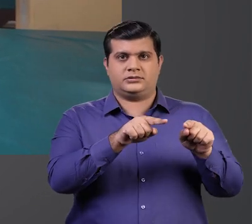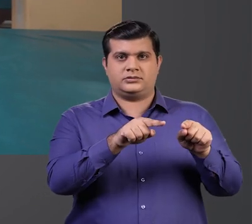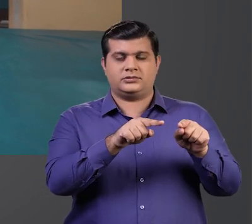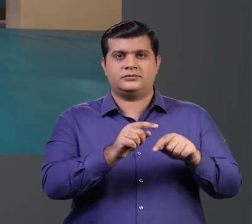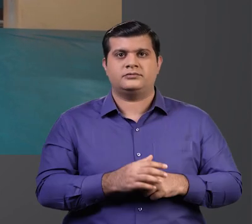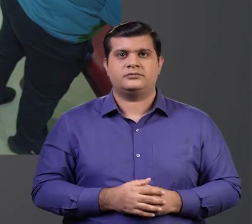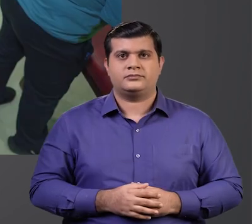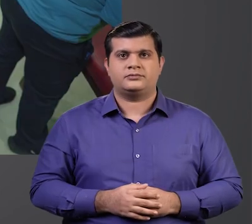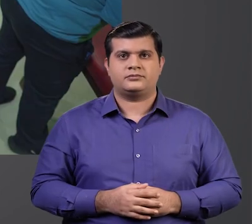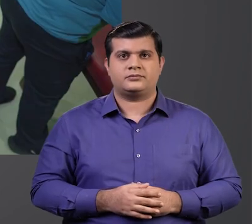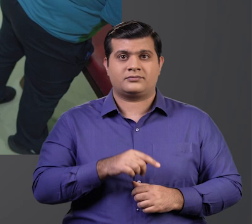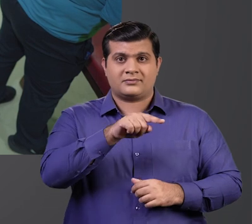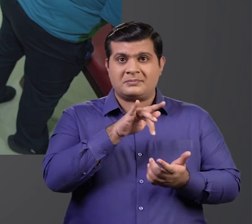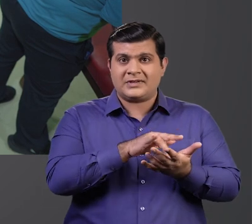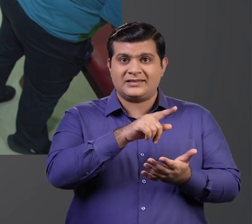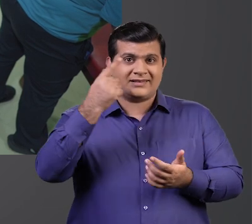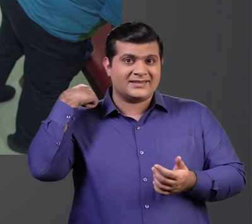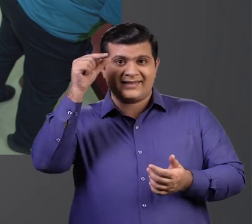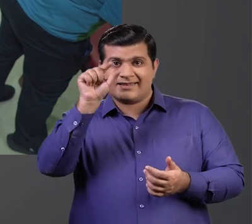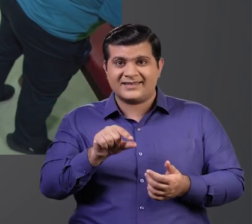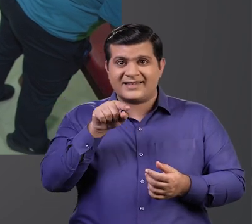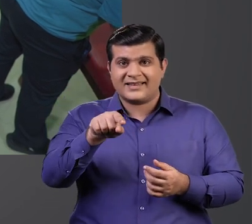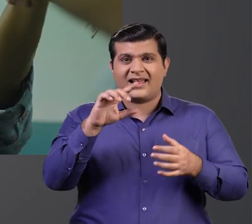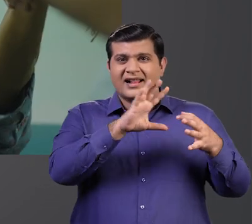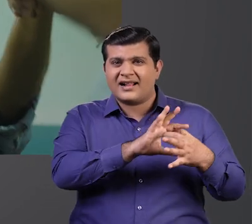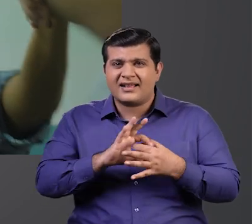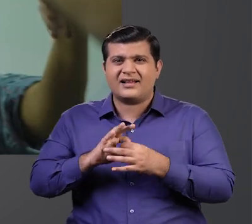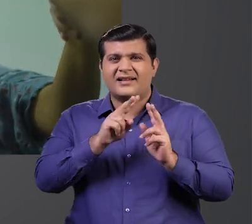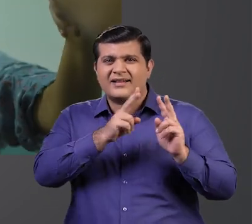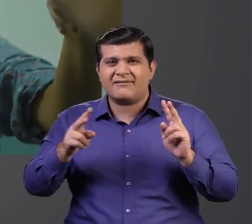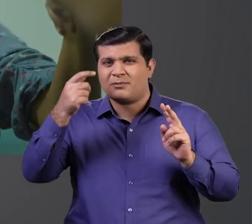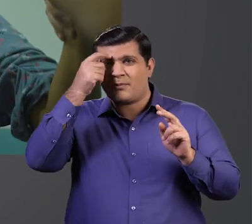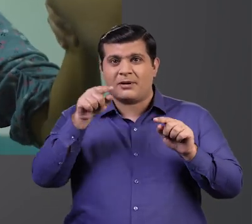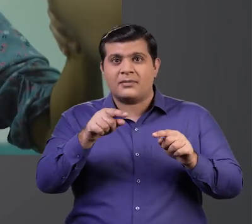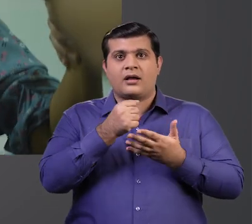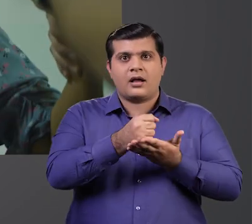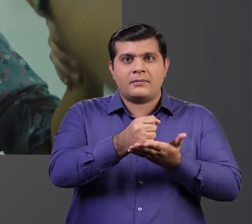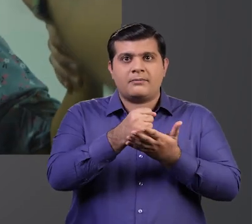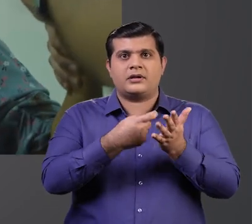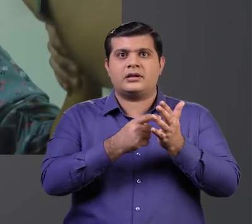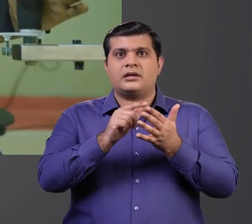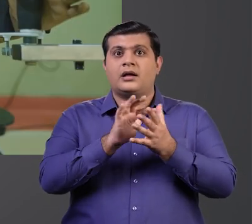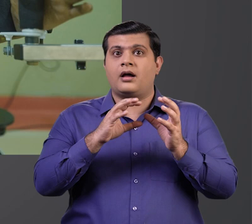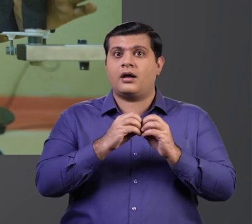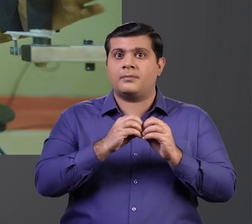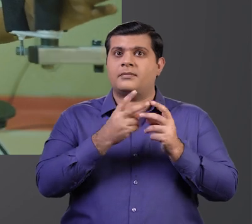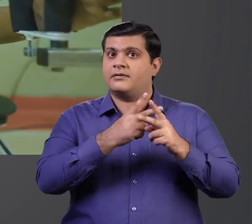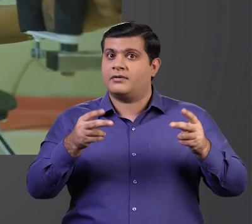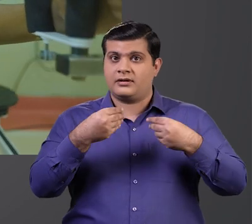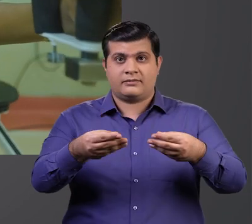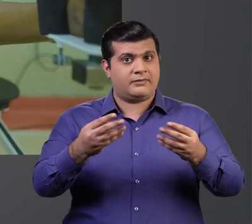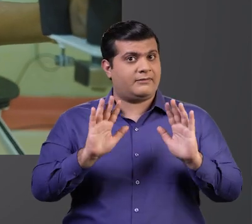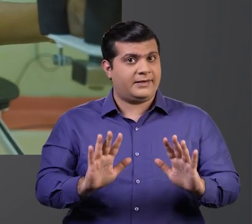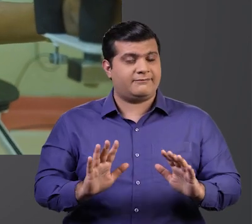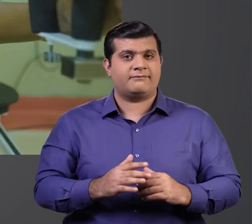है। ये सेंटर रीढ़ की हड्डी की चोट और संबंधित बीमारियों वाले मरीज को व्यापक पुनर्वास